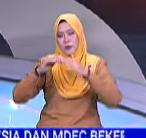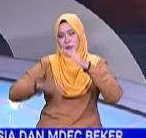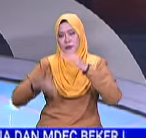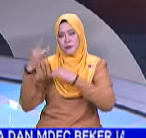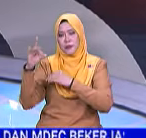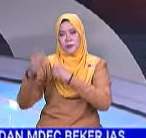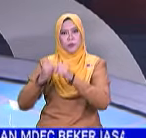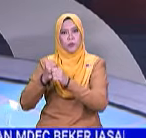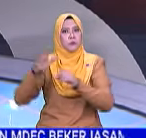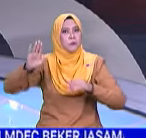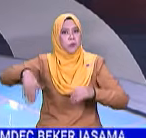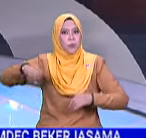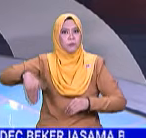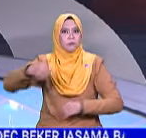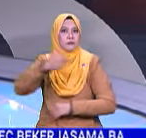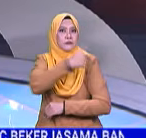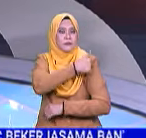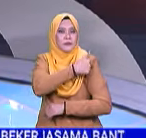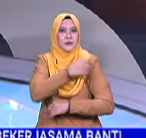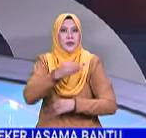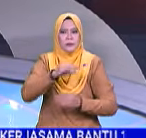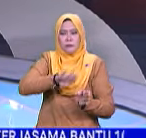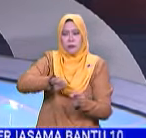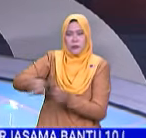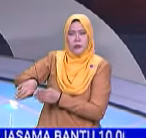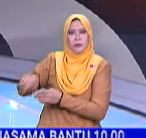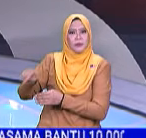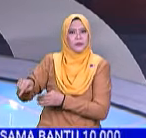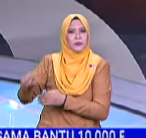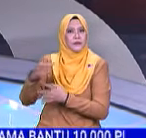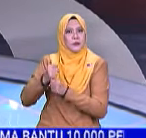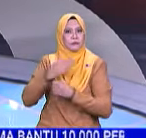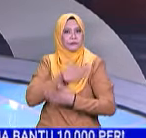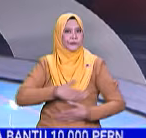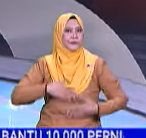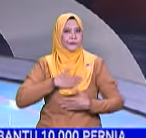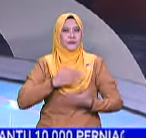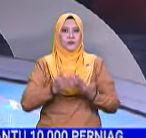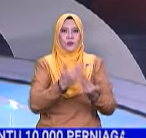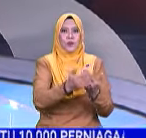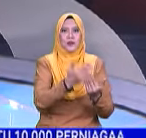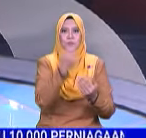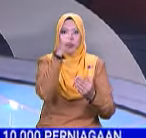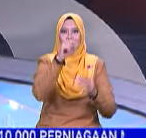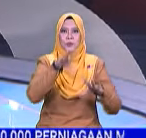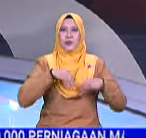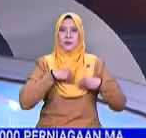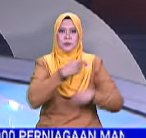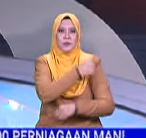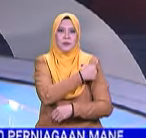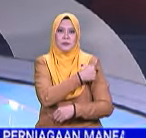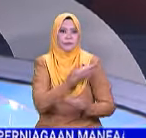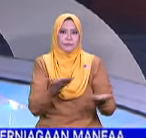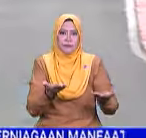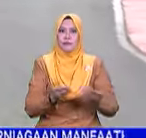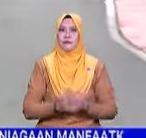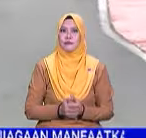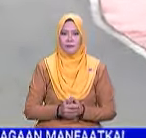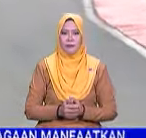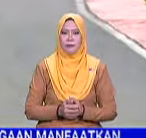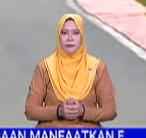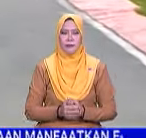lagi menerima vaksin sekaligus mengenepikan mereka daripada menikmati kemudahan bagi penerima vaksin.